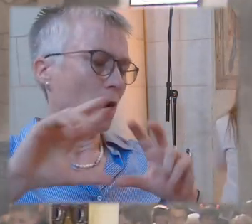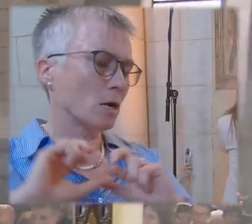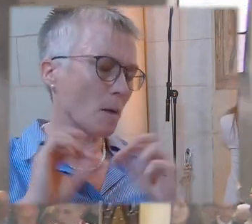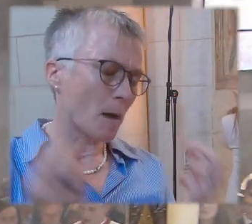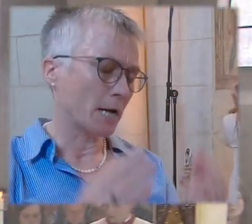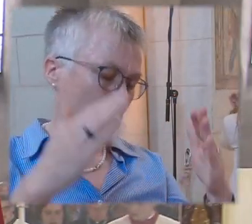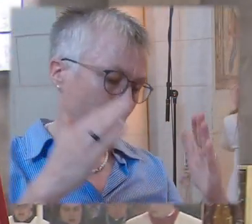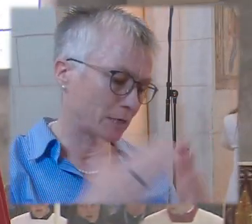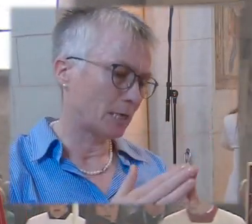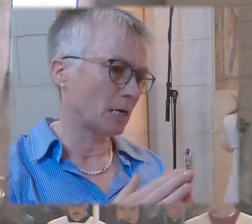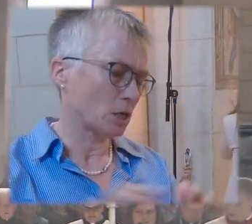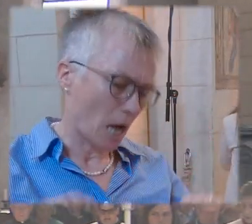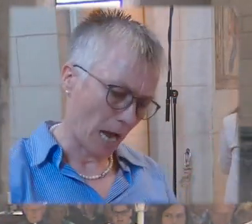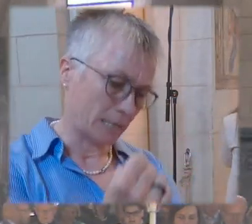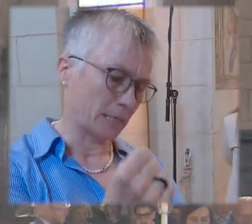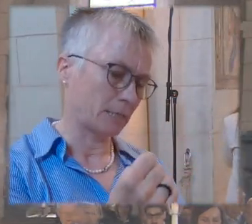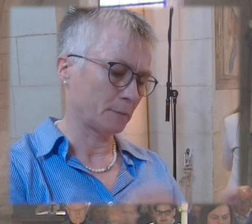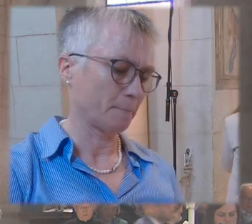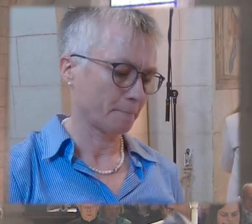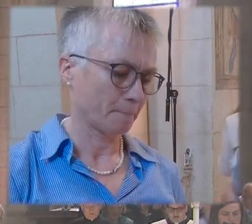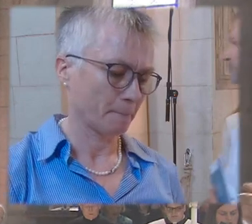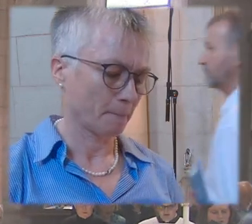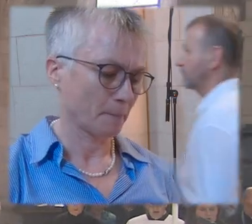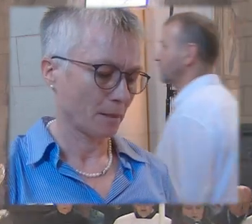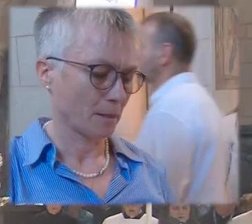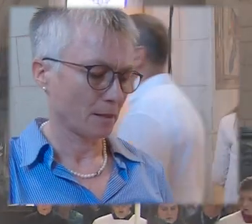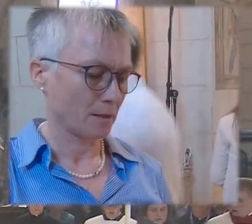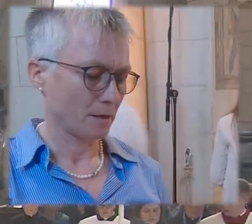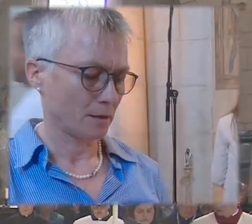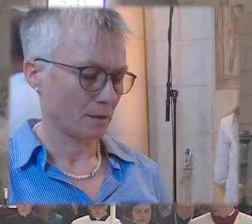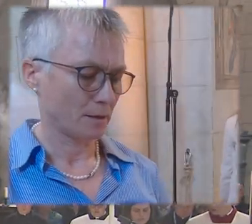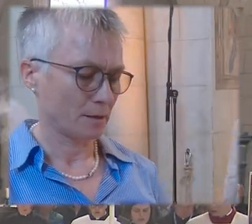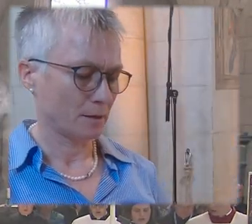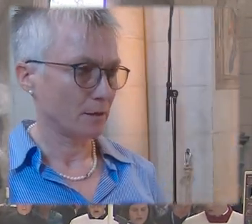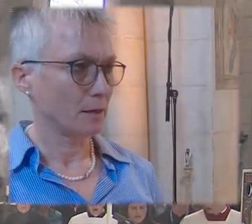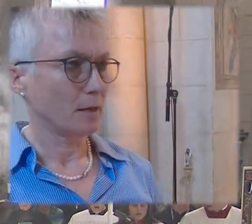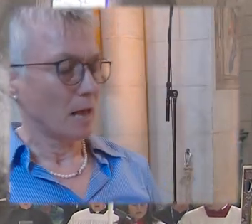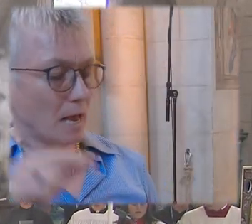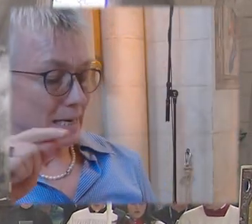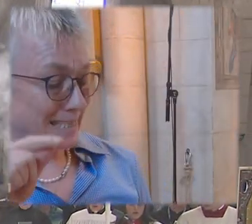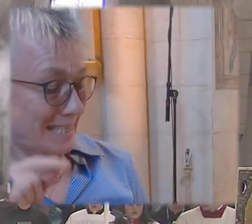ihren Seligen unmittelbar, die Seligsprechung unmittelbar erleben.